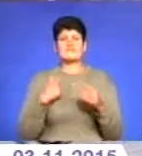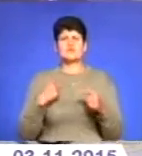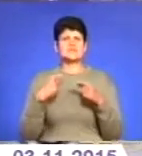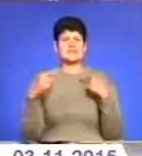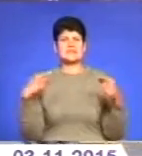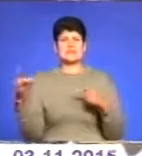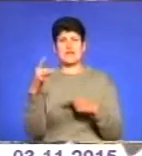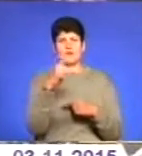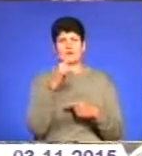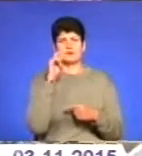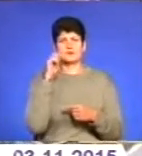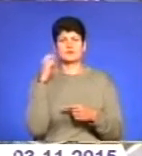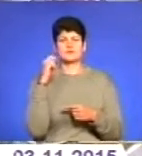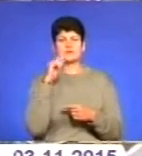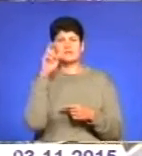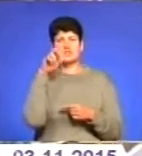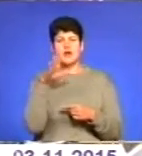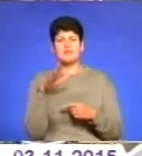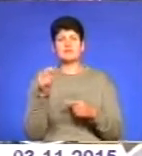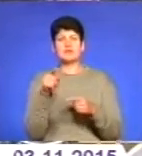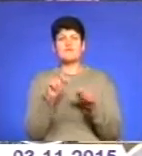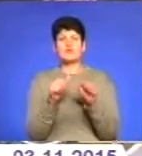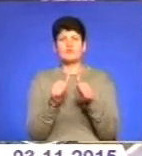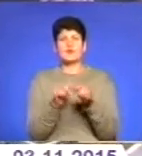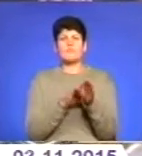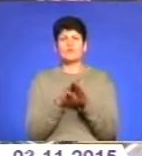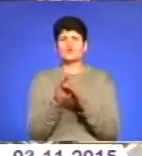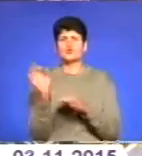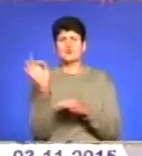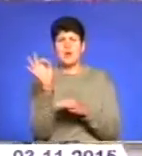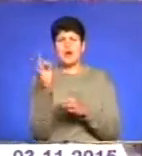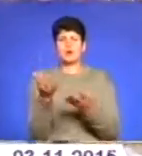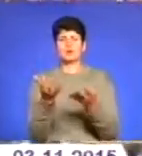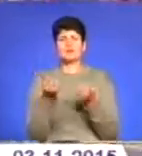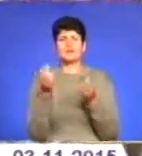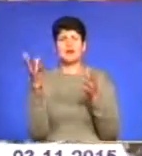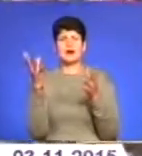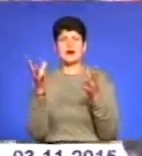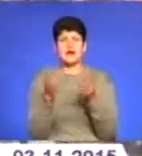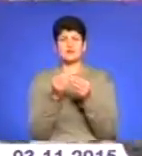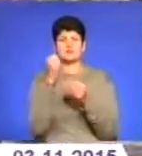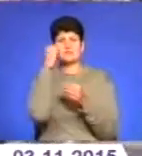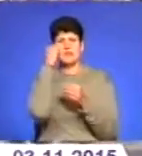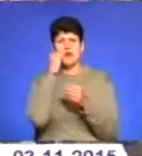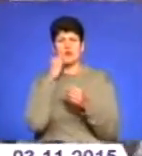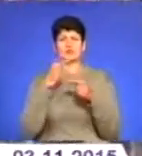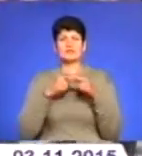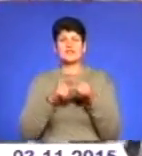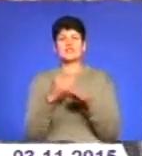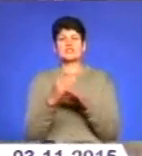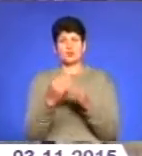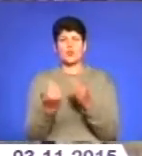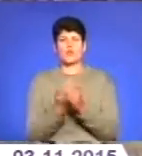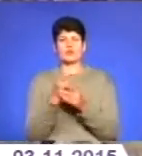регіонів держави. Артилерійська бригада формувалася абсолютно з нуля і отримала разом зі старою відновленою технікою частину